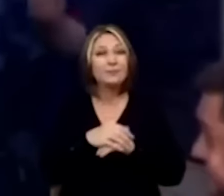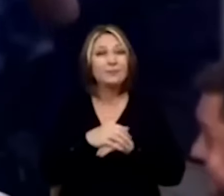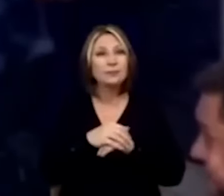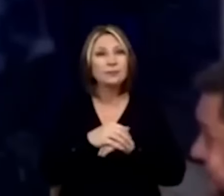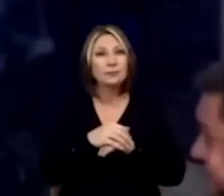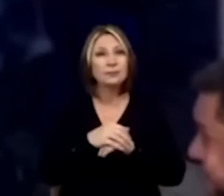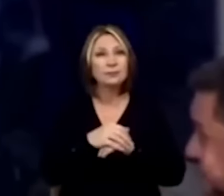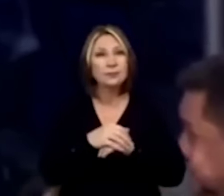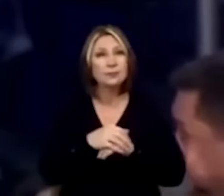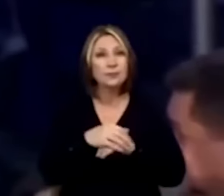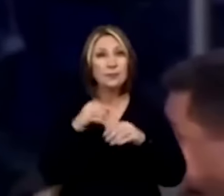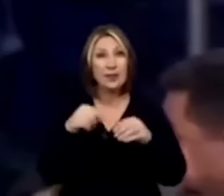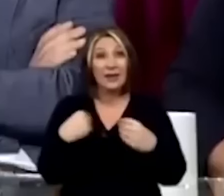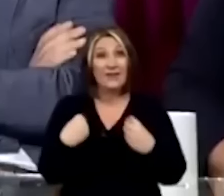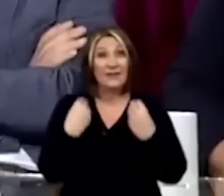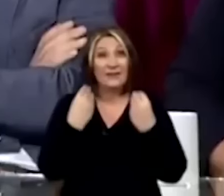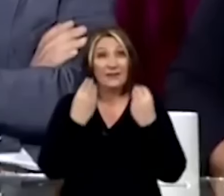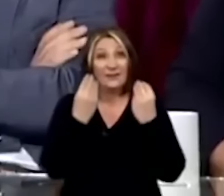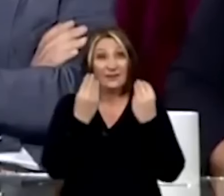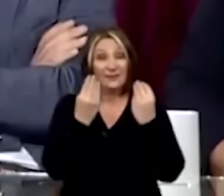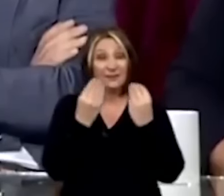Şimdi verdiğim